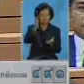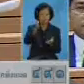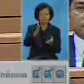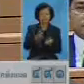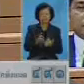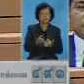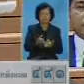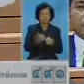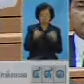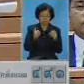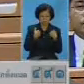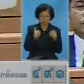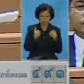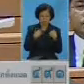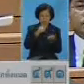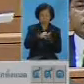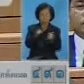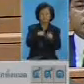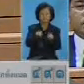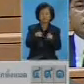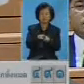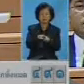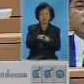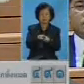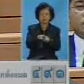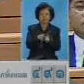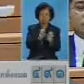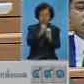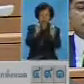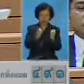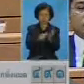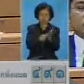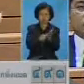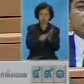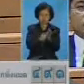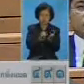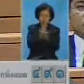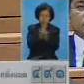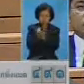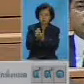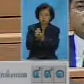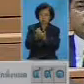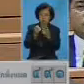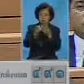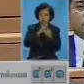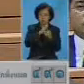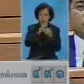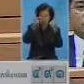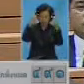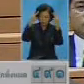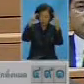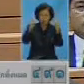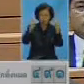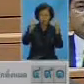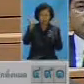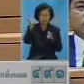ต่อไปถ้ามีการตั้งลักษณะอย่างนี้ขึ้นไปอีกถ้าไม่มีการแก้ไขให้ถูกทางถ้านายกรัฐมนตรีไม่มารับฟังโด